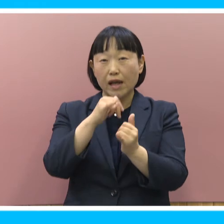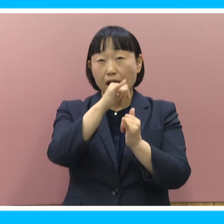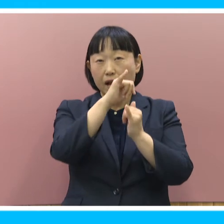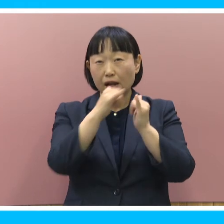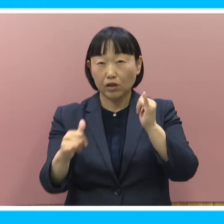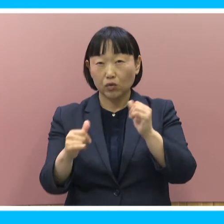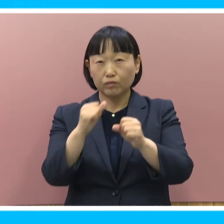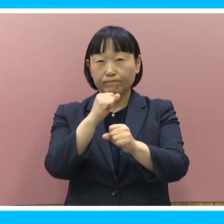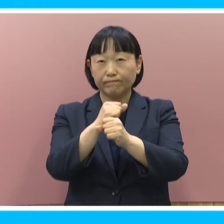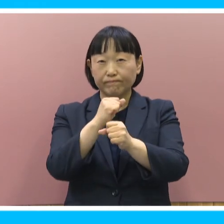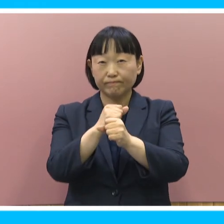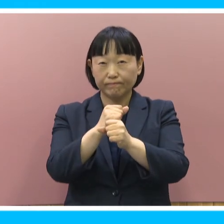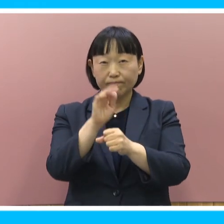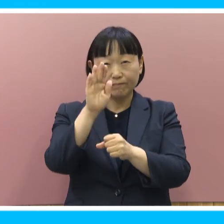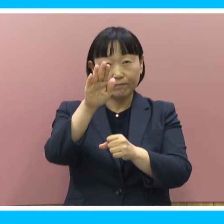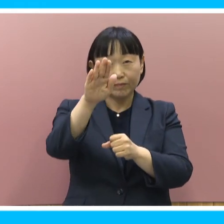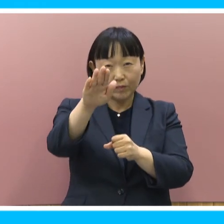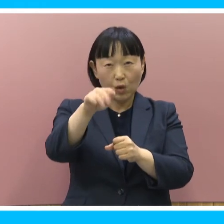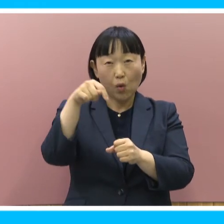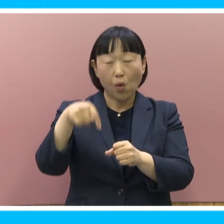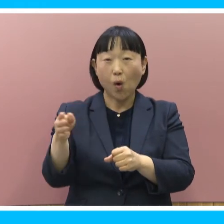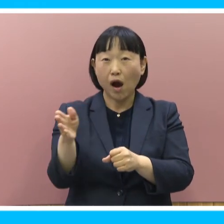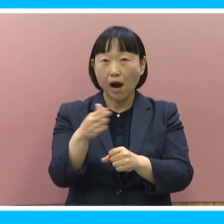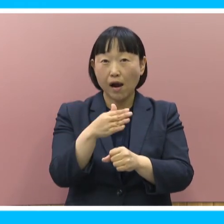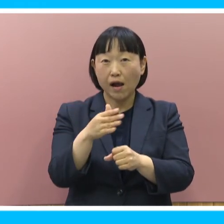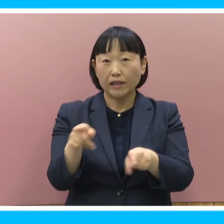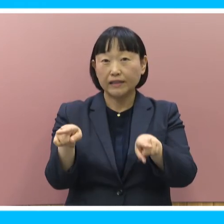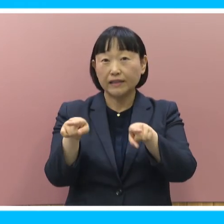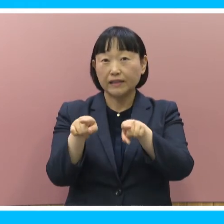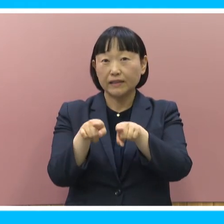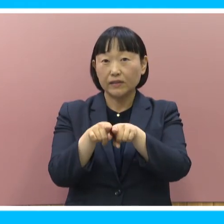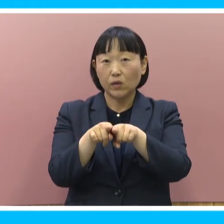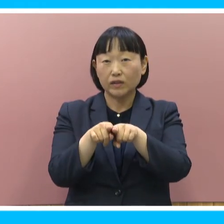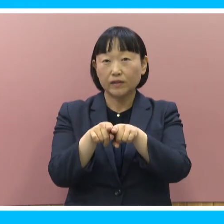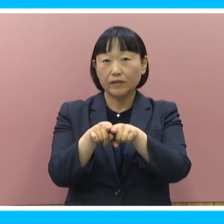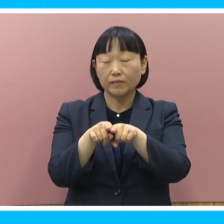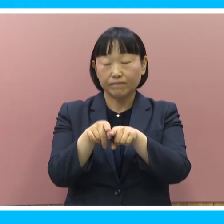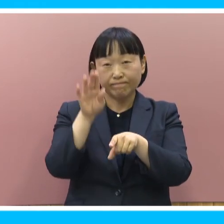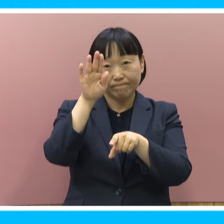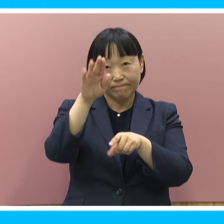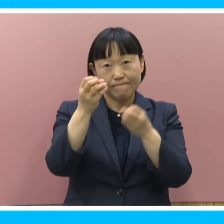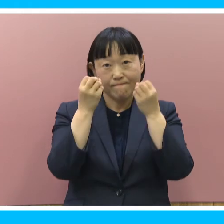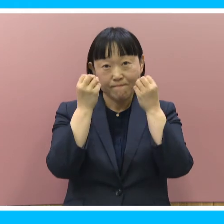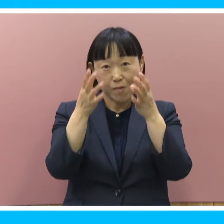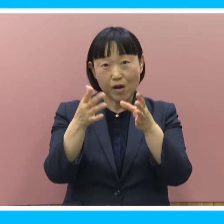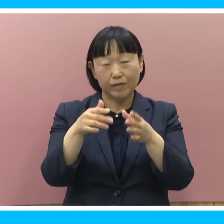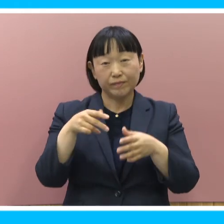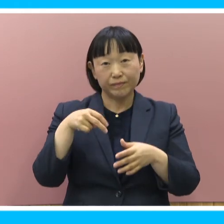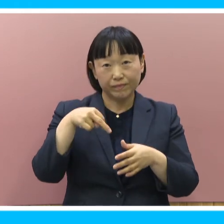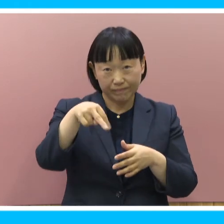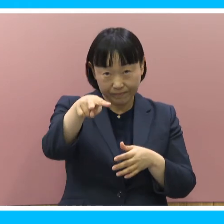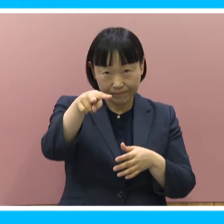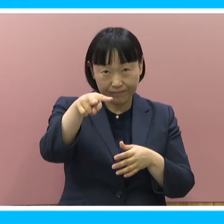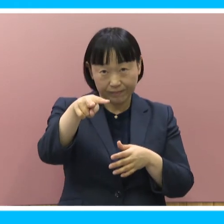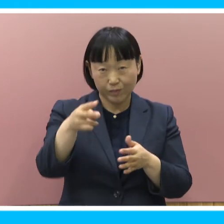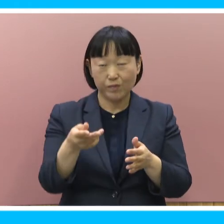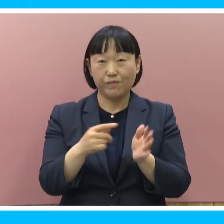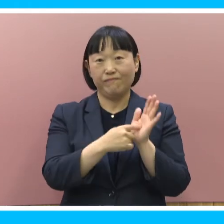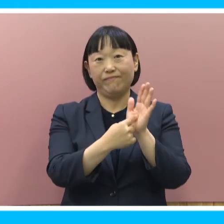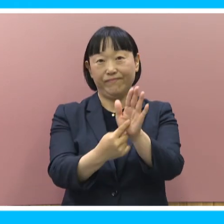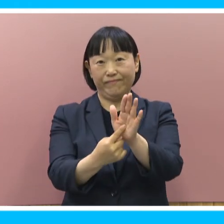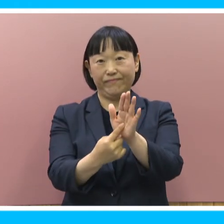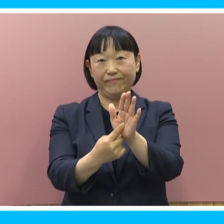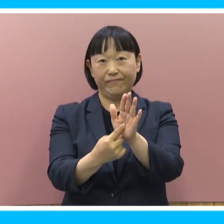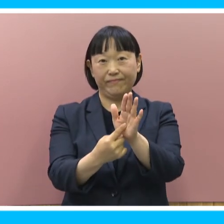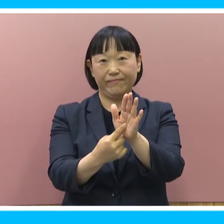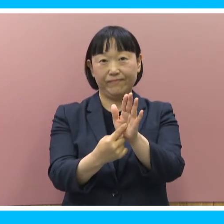紡ぎ、歴史とともにみんなここから一緒に新しい未来へ歩んでいこうというメッセージが込